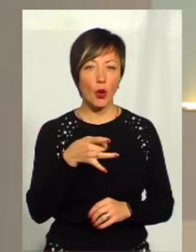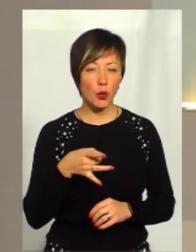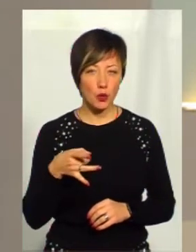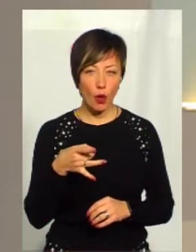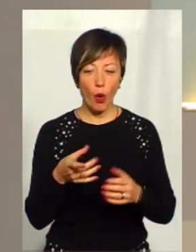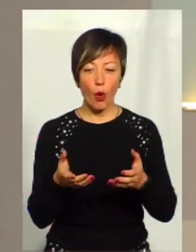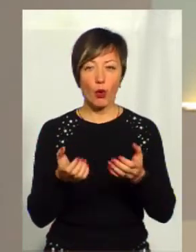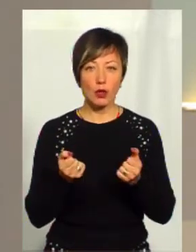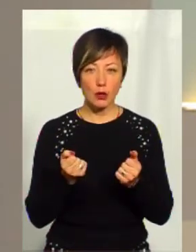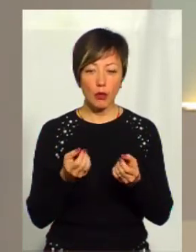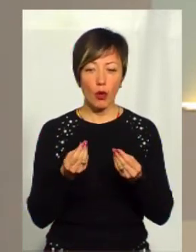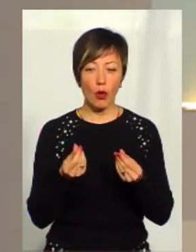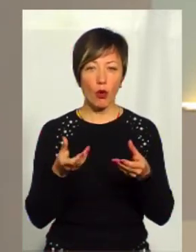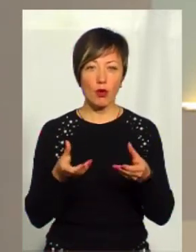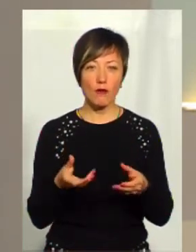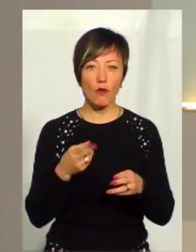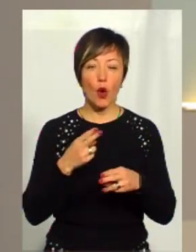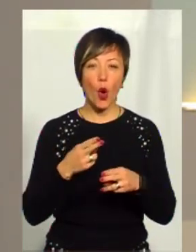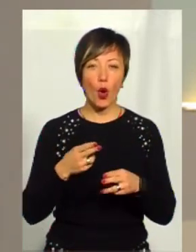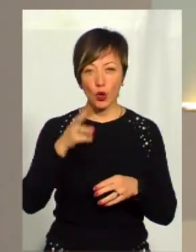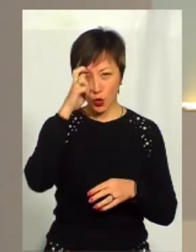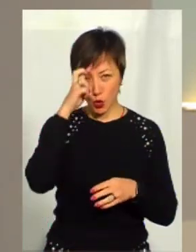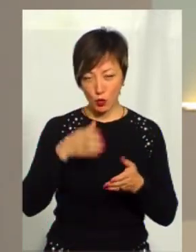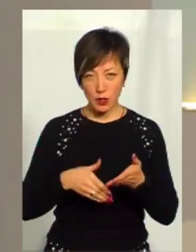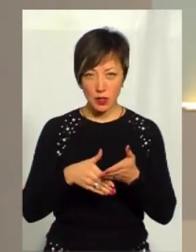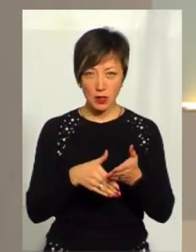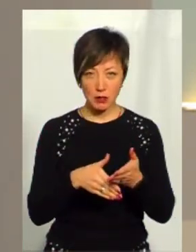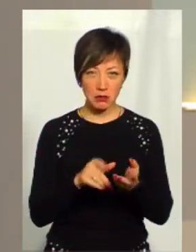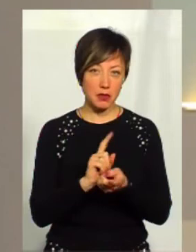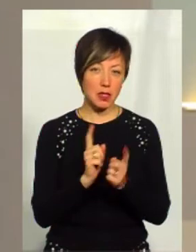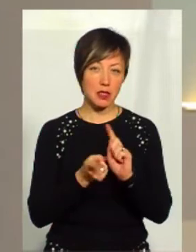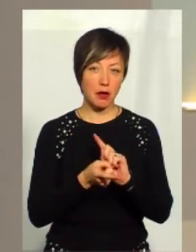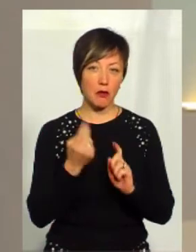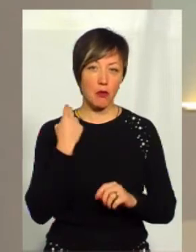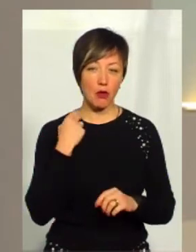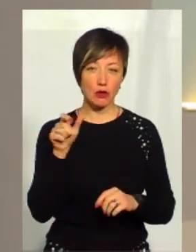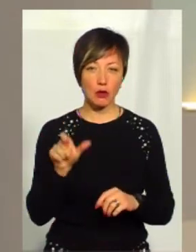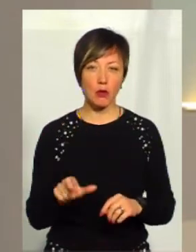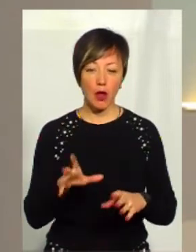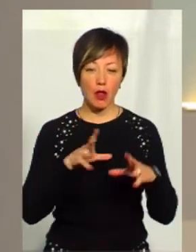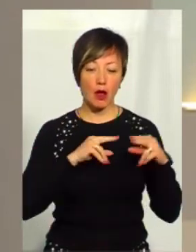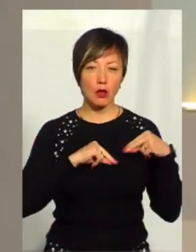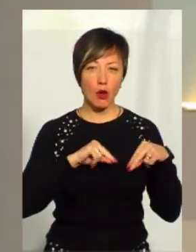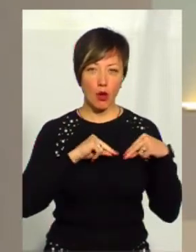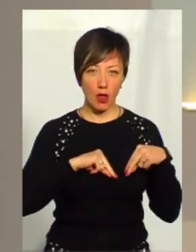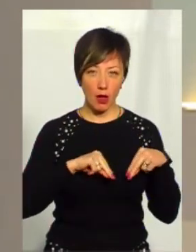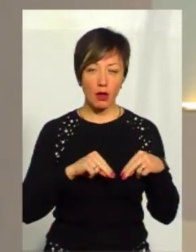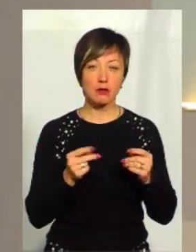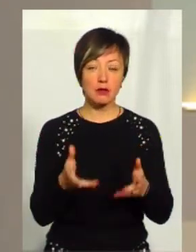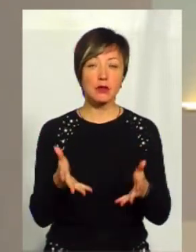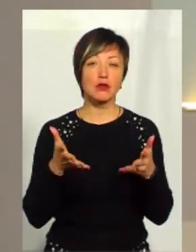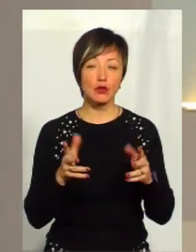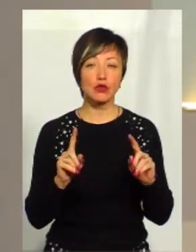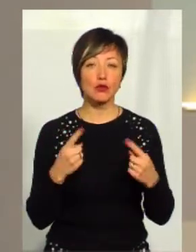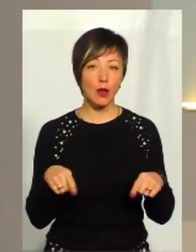Сніцер отримав готівкову субсидію і став боржником. Наша колега Неля Шпулак